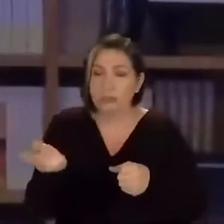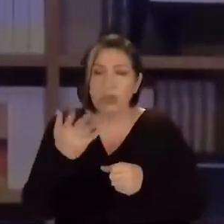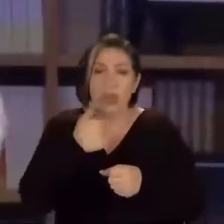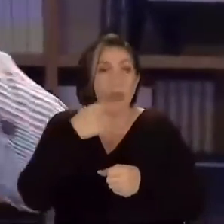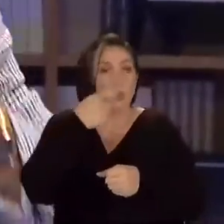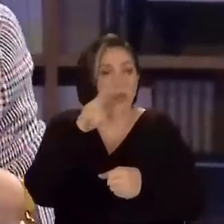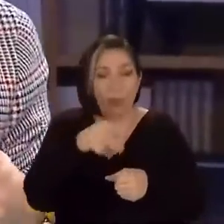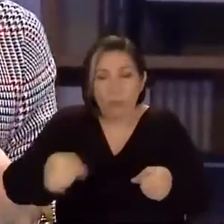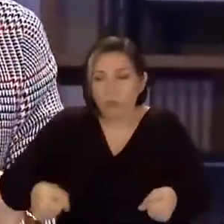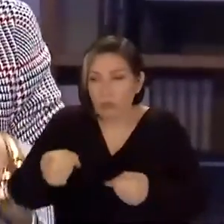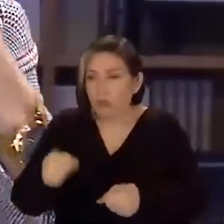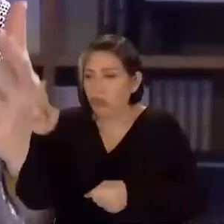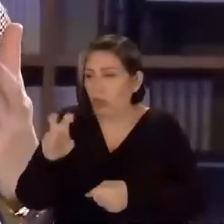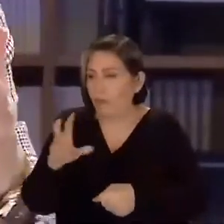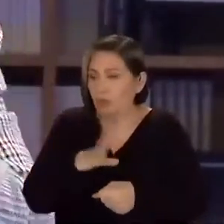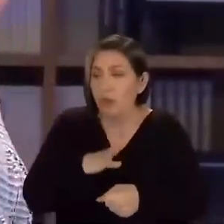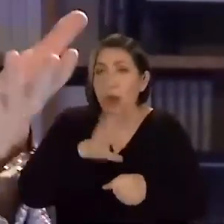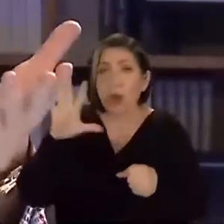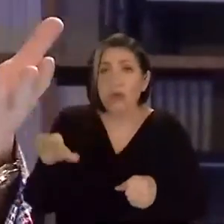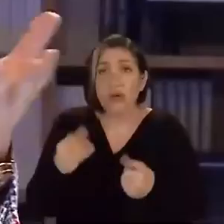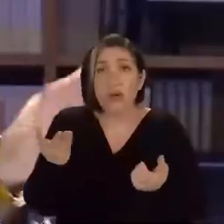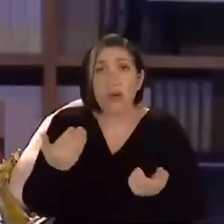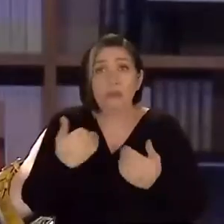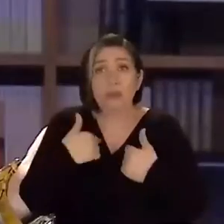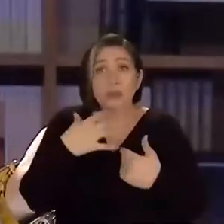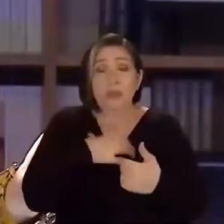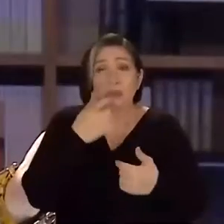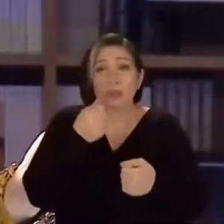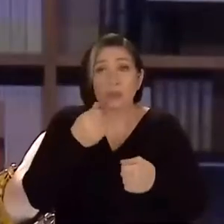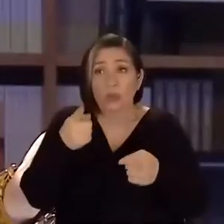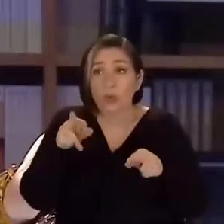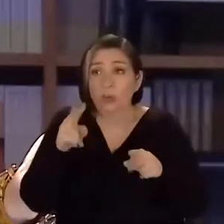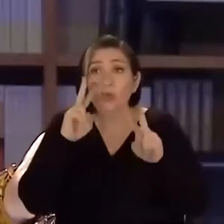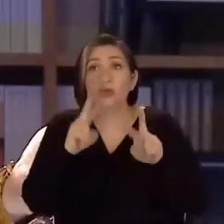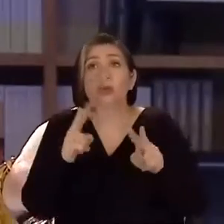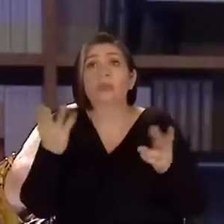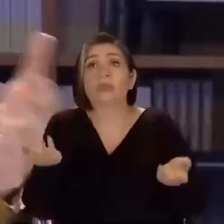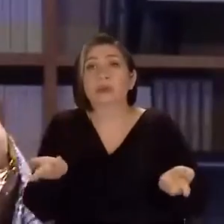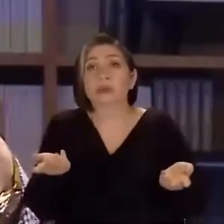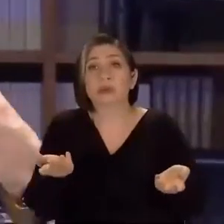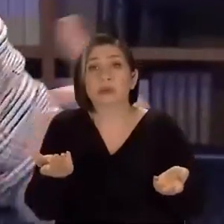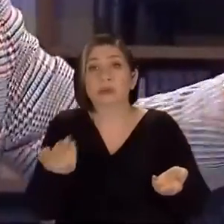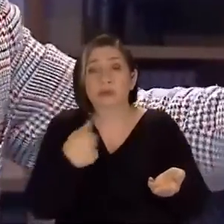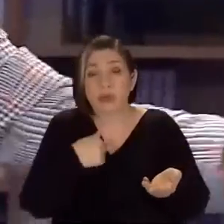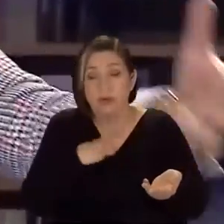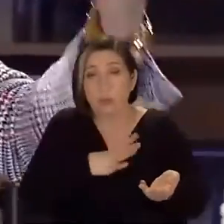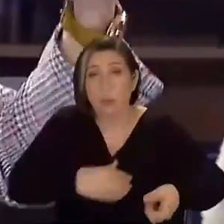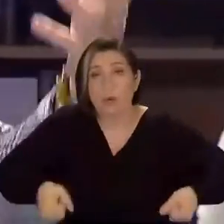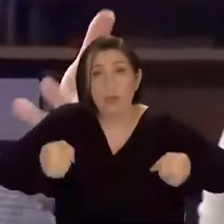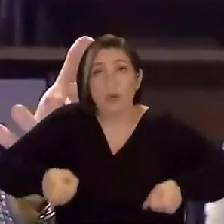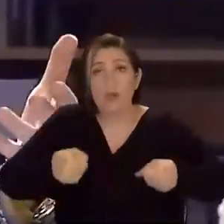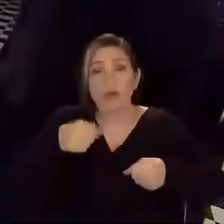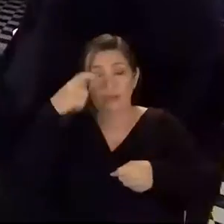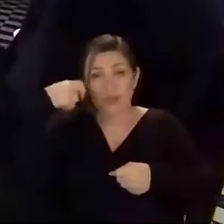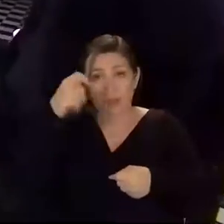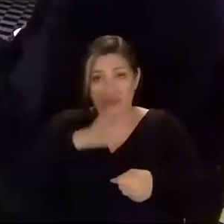adam öldürüyor, bavul bavul dolar geliyor. Her şeyde. Mesela biz hiç kendi paramızı böyle teşhir etmedik. Çünkü bizde aslında var mı bavulla